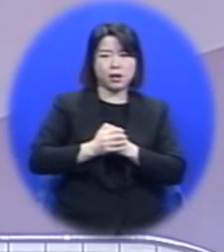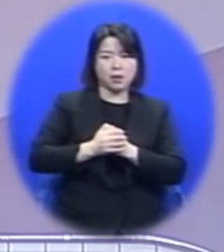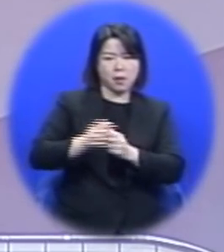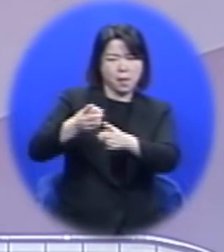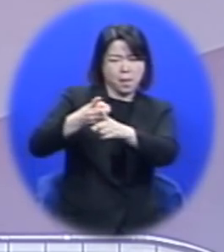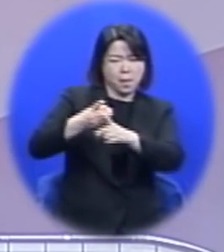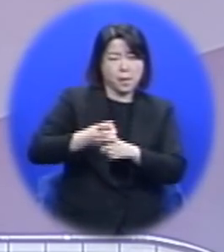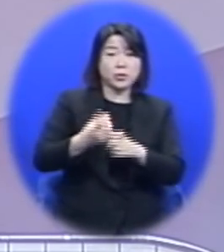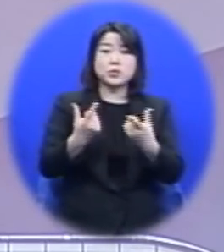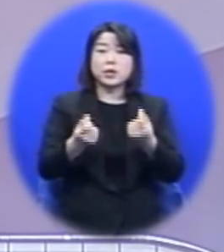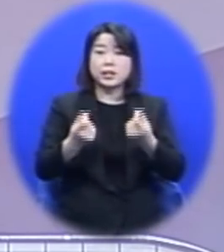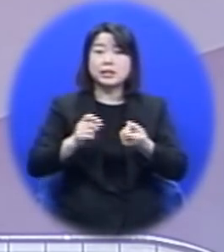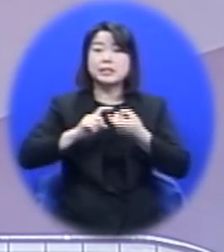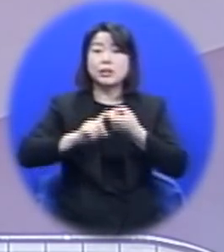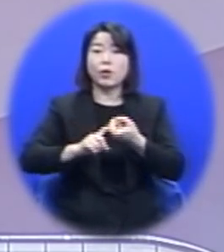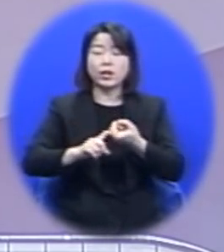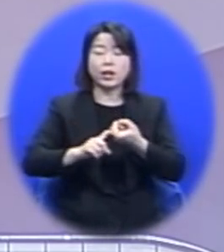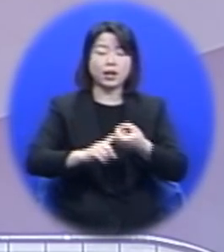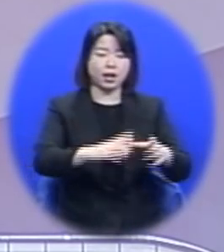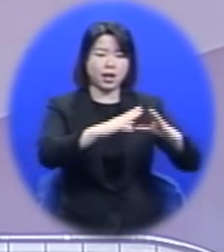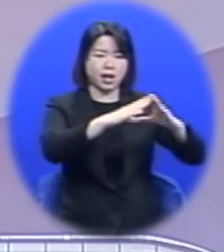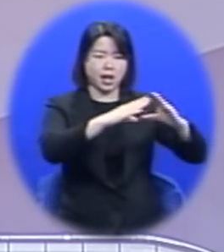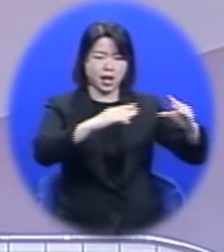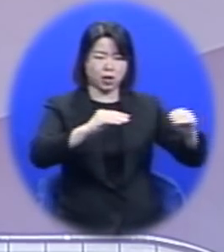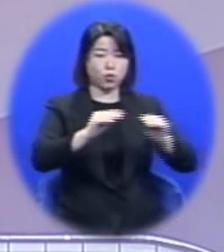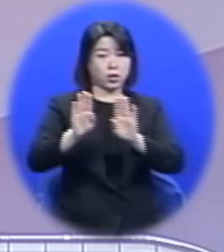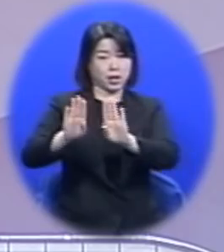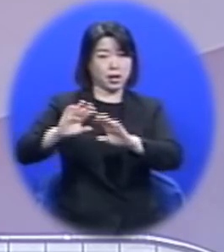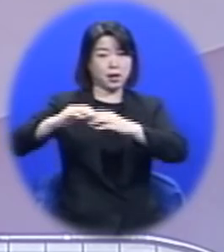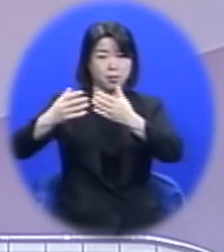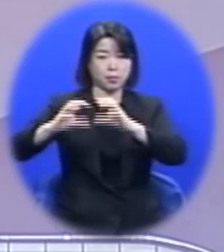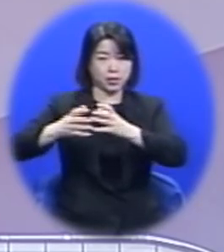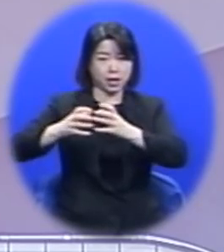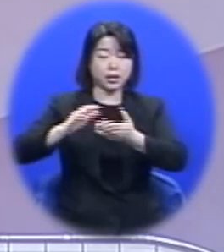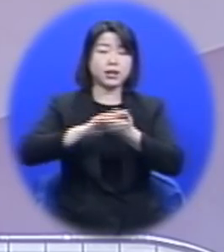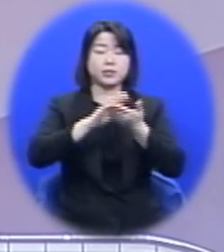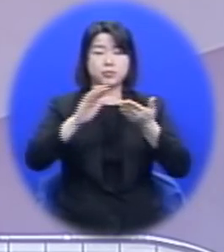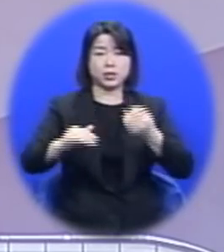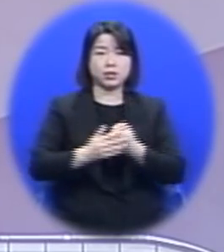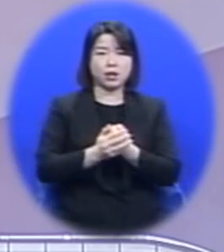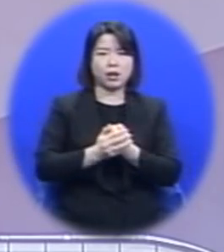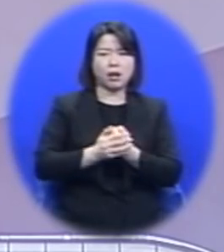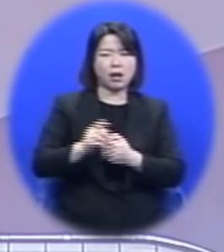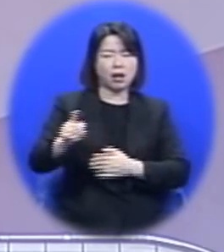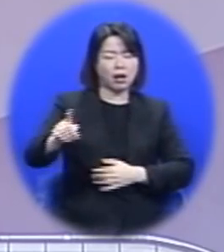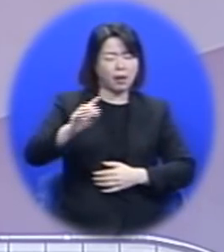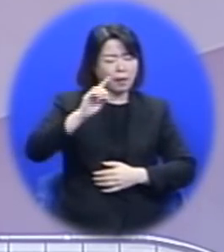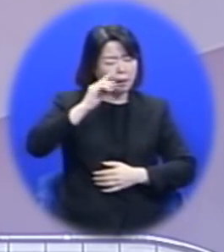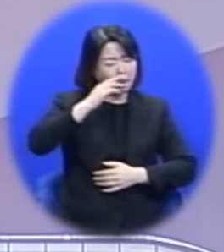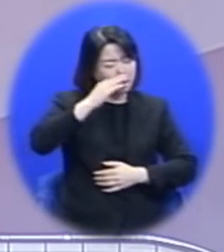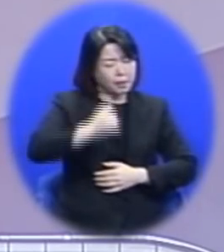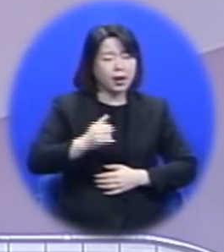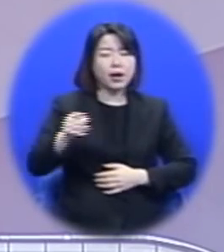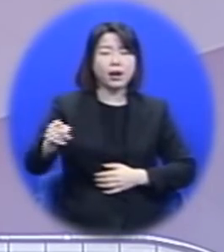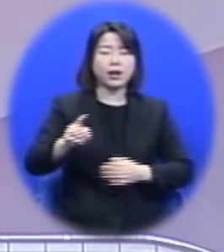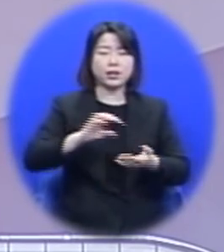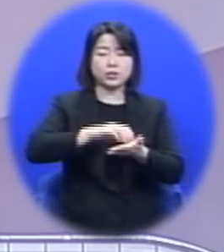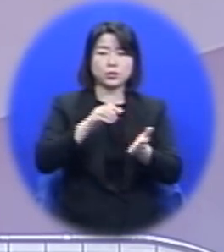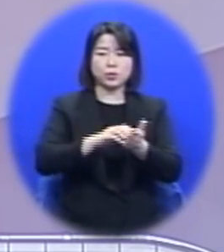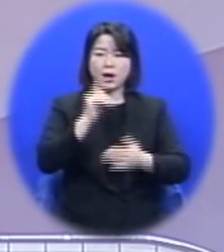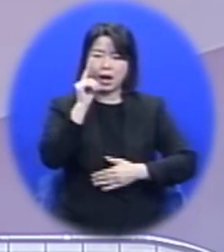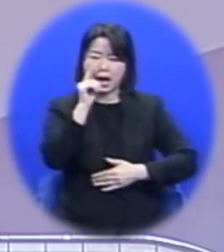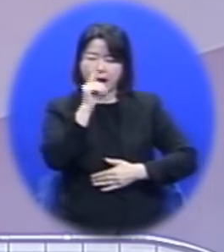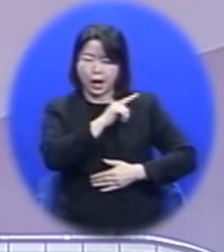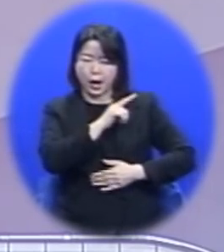철천지 원수와 같은 관계가 애굽과 바벨론입니다. 하여튼 지긋지긋하게 악한 인연이라고